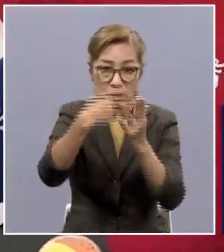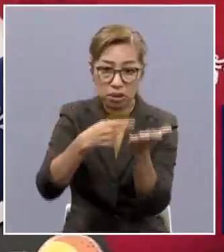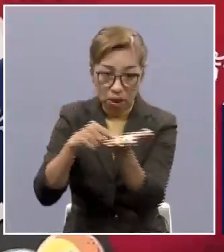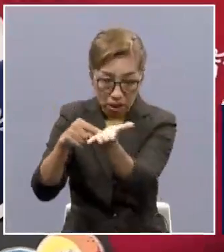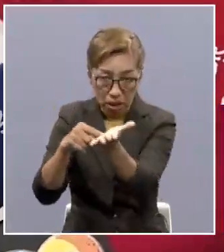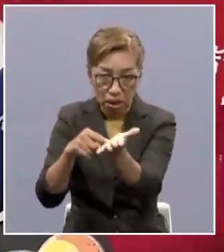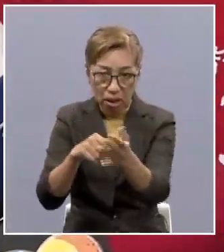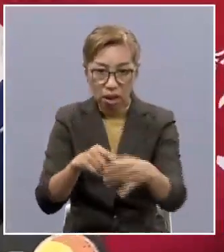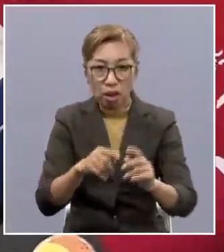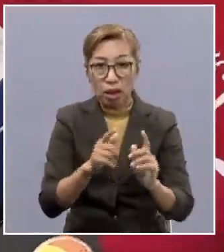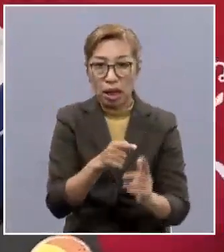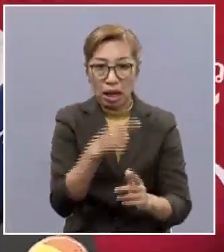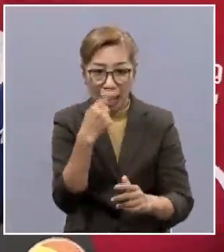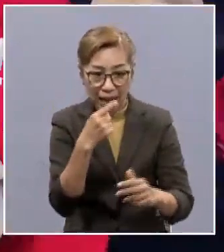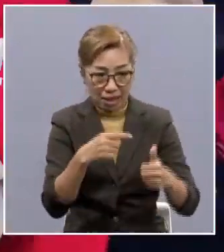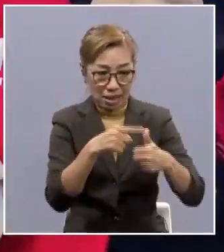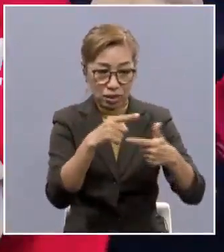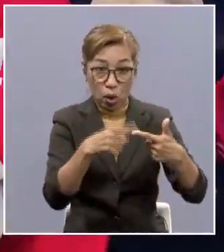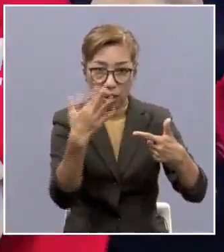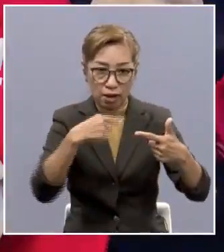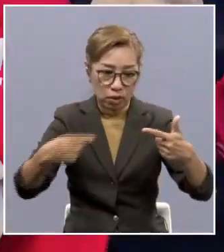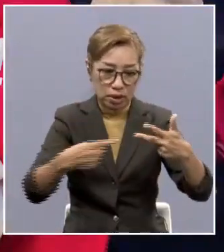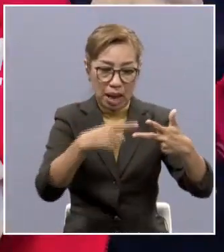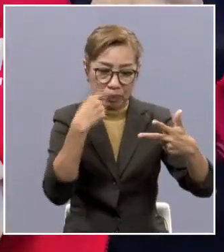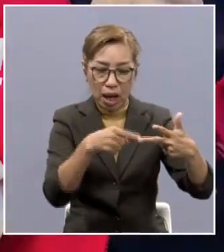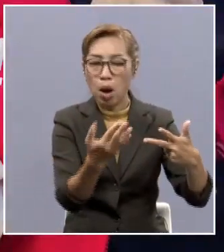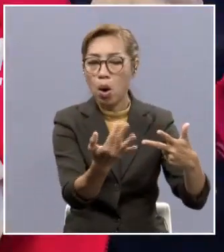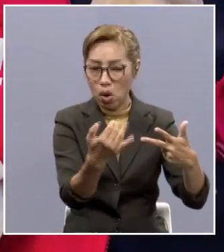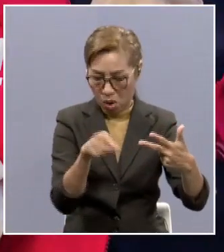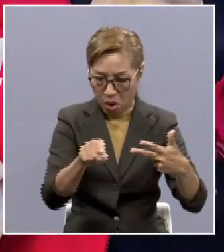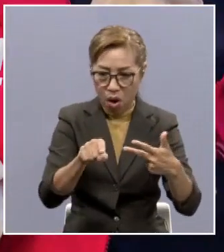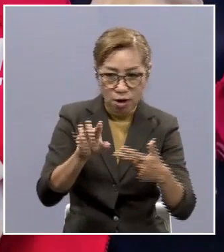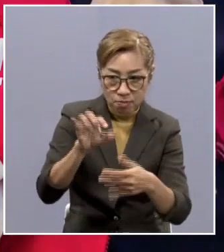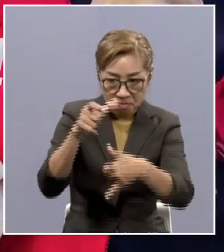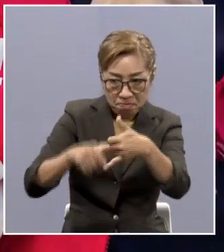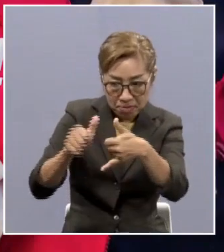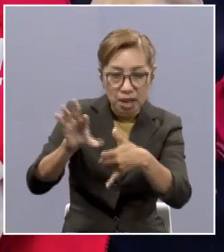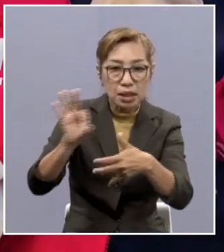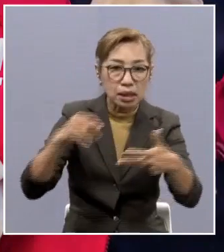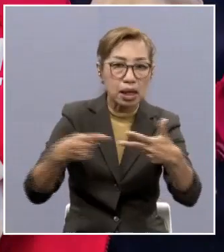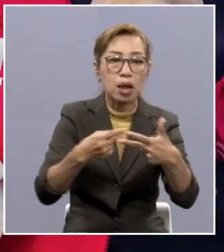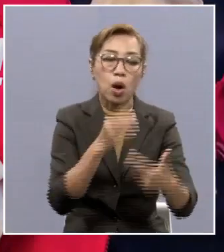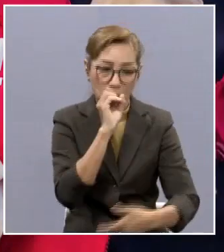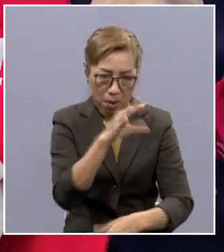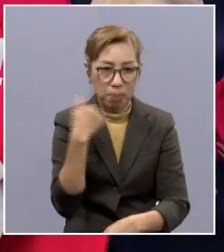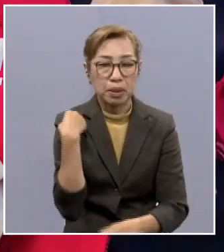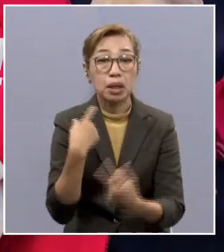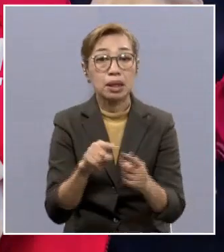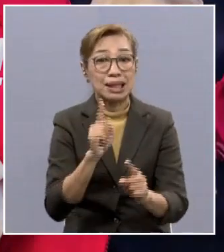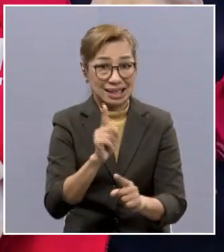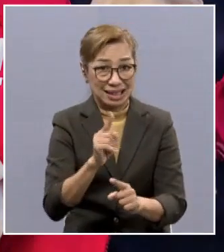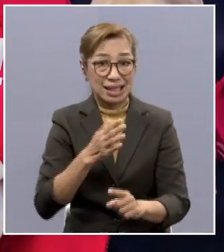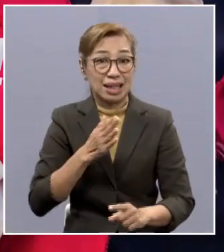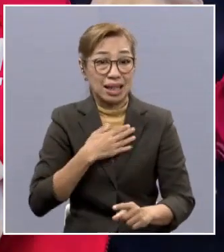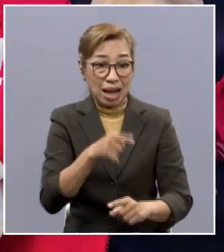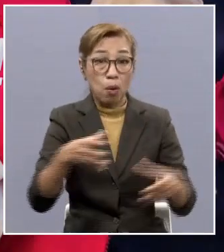ลาจะบอกแน่นอนและเอาจริงๆชื่อคุณอุ๊งอิ๊งเองอ่ะก็ยังไม่ได้ผ่านกระบวนการพิจารณาของพรรคเลยเป็นคนอื่นต่างหากที่คาดเด